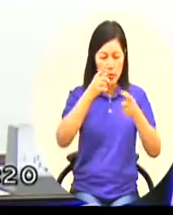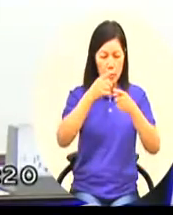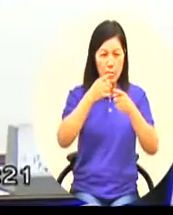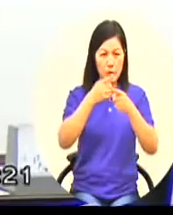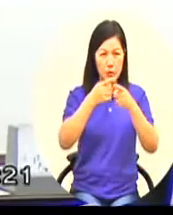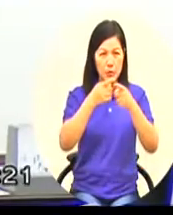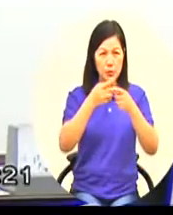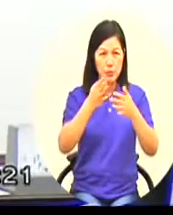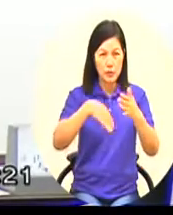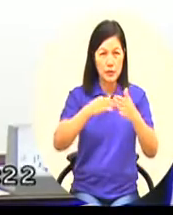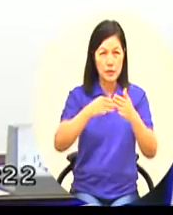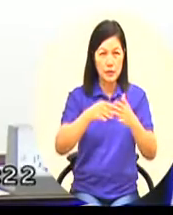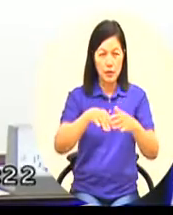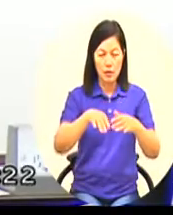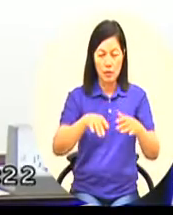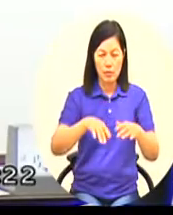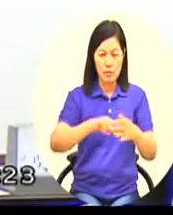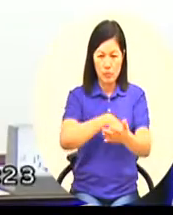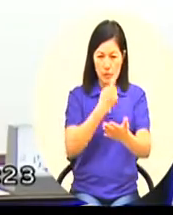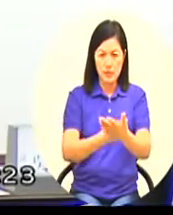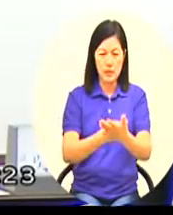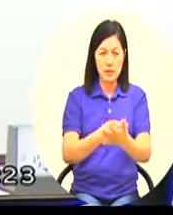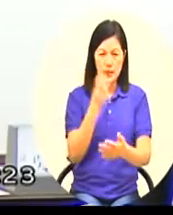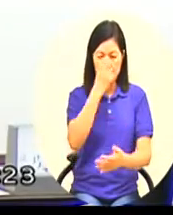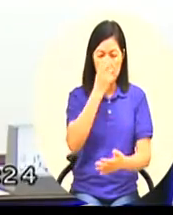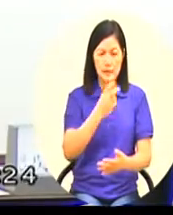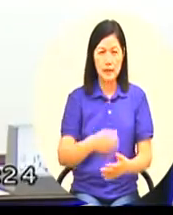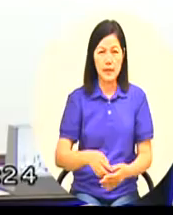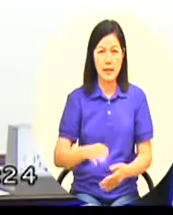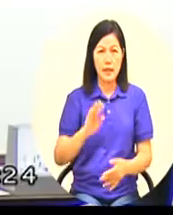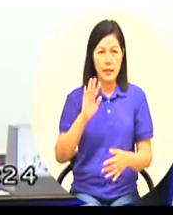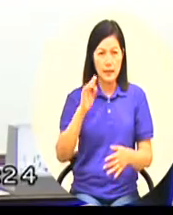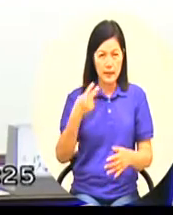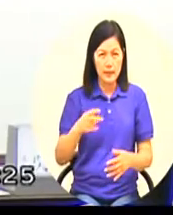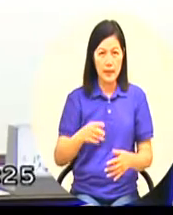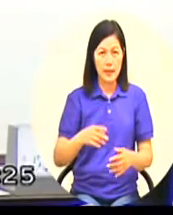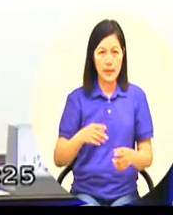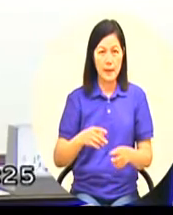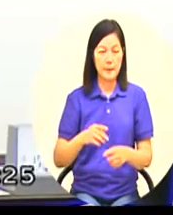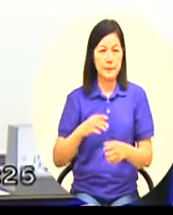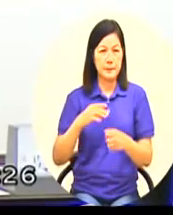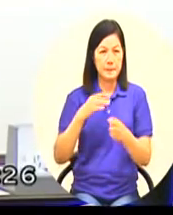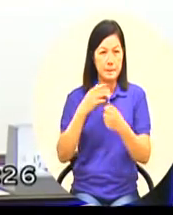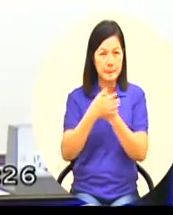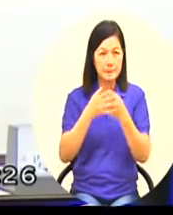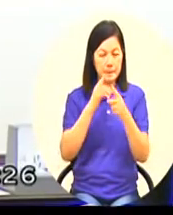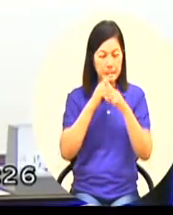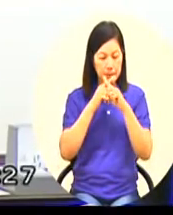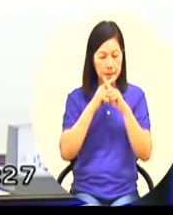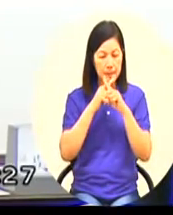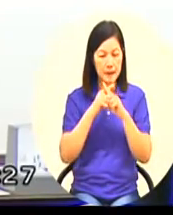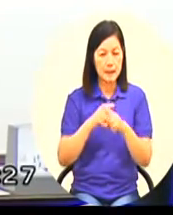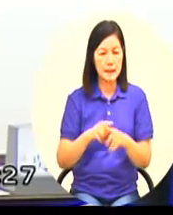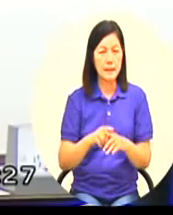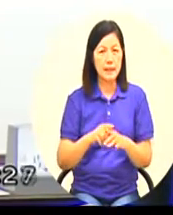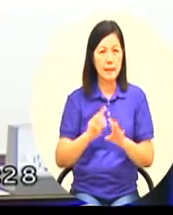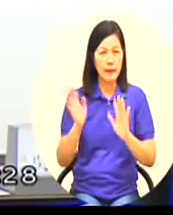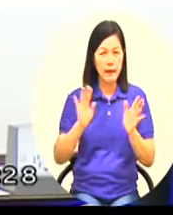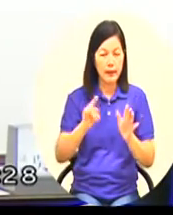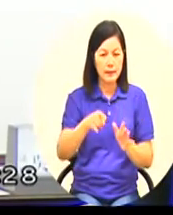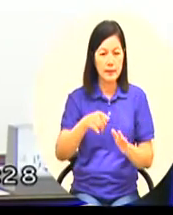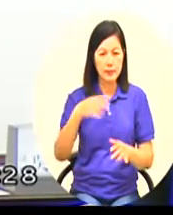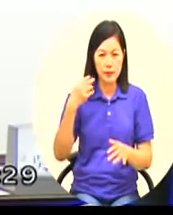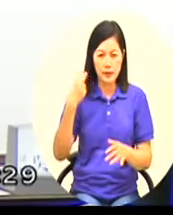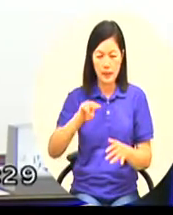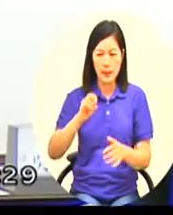对于检测的结果我是保密的，可是检测有反应的小朋友，我们必须通知他的家